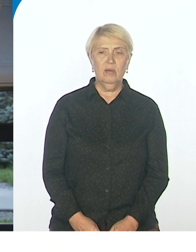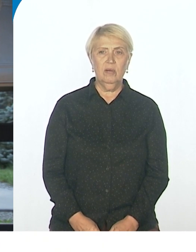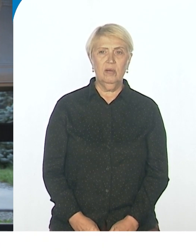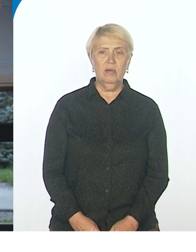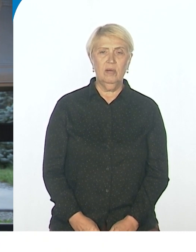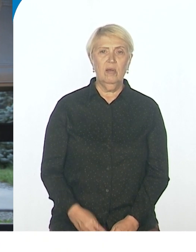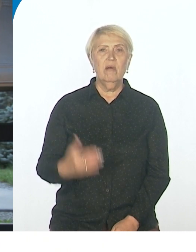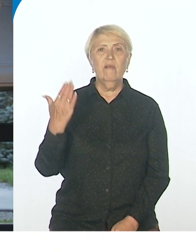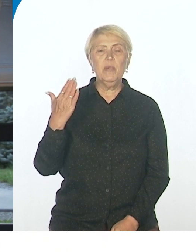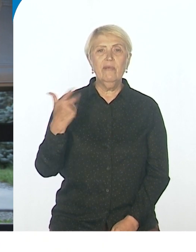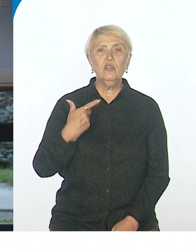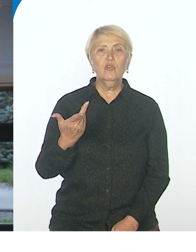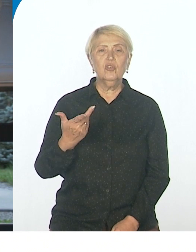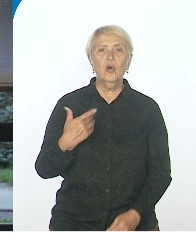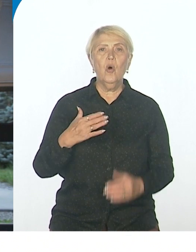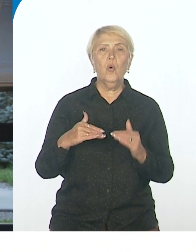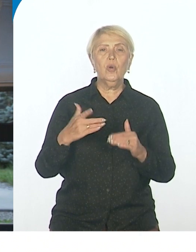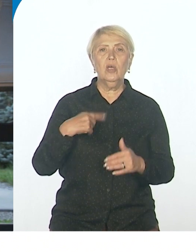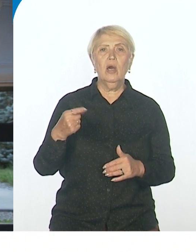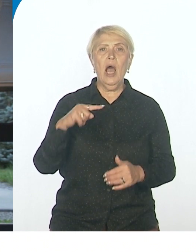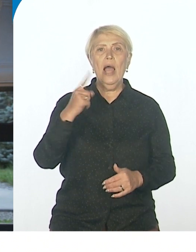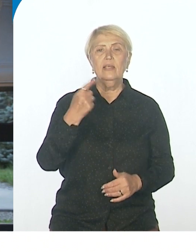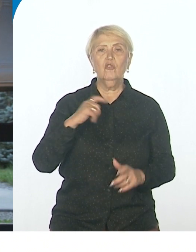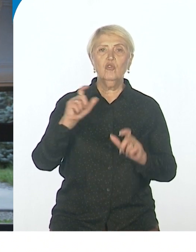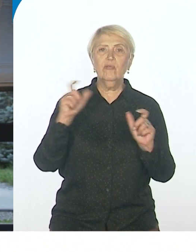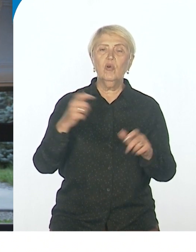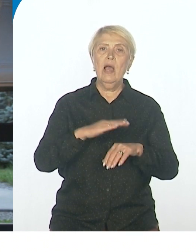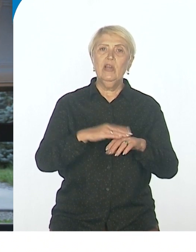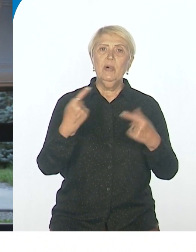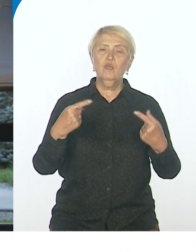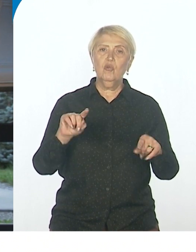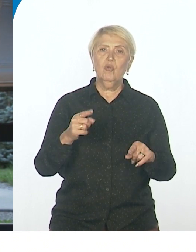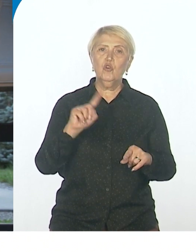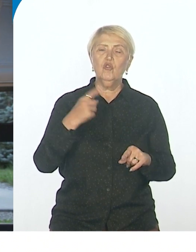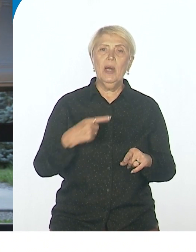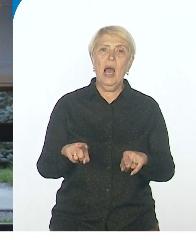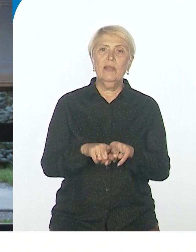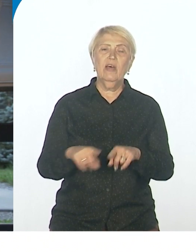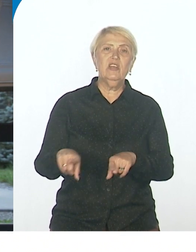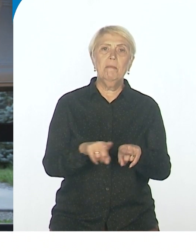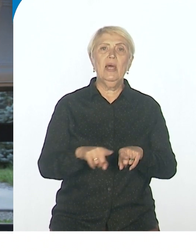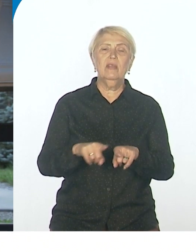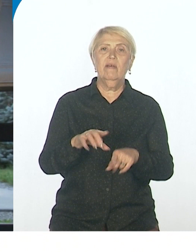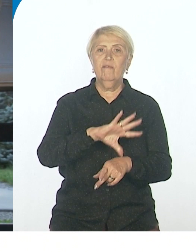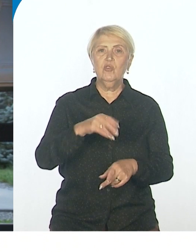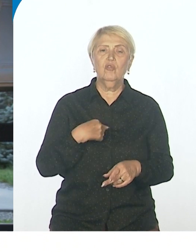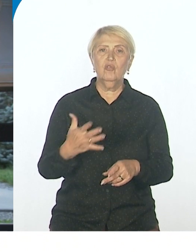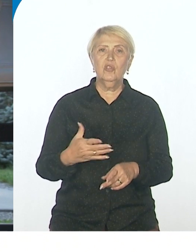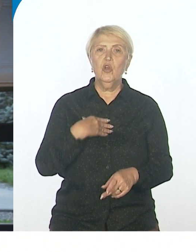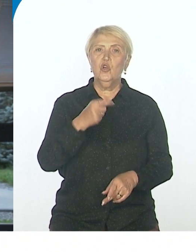руке другой ритм, а в ноге совсем другой. Это нужно совместить, чтобы это звучало одновременно красиво и еще и переливалось, а